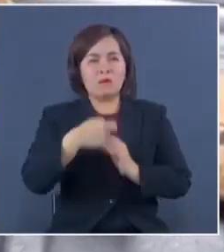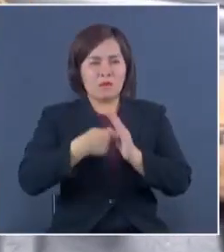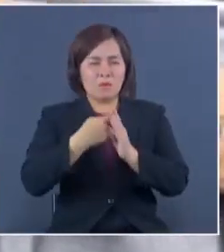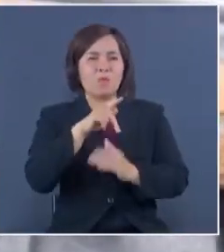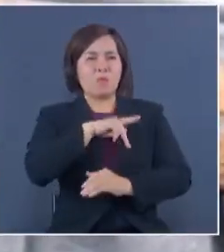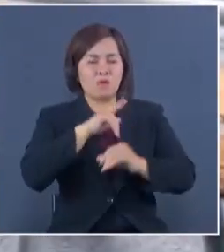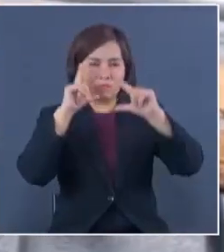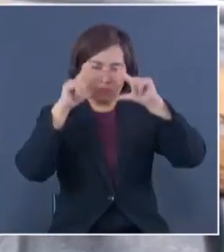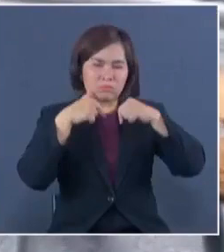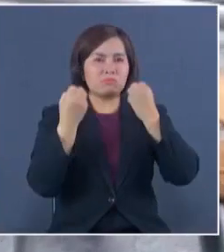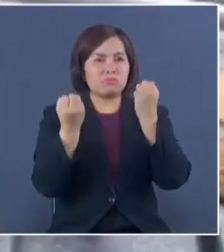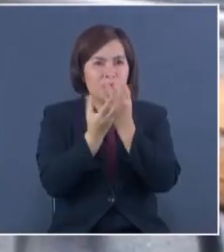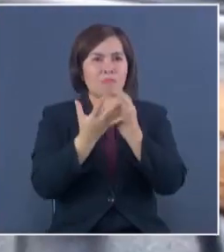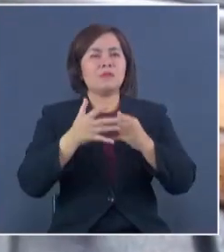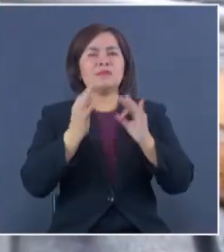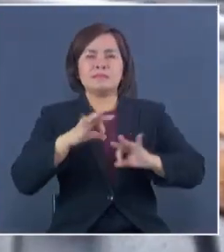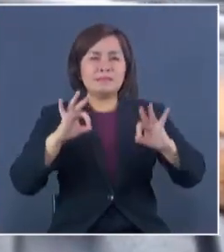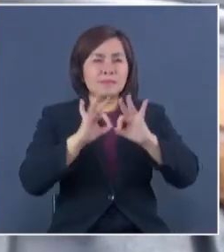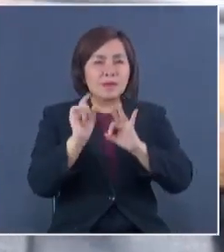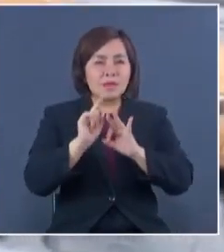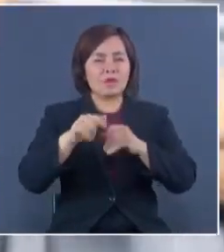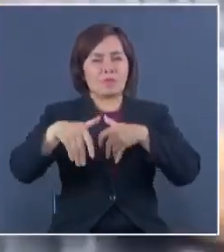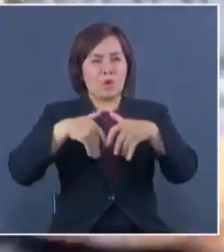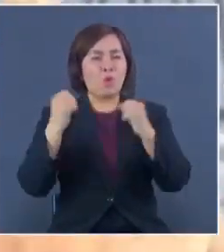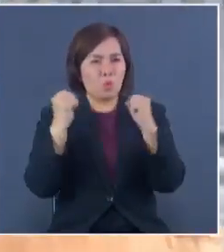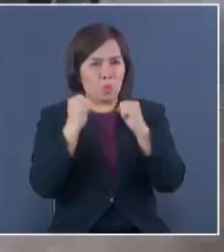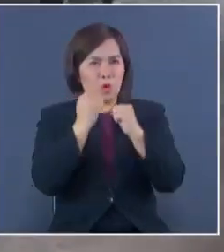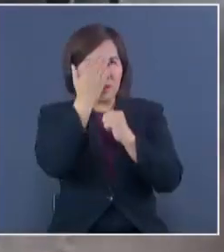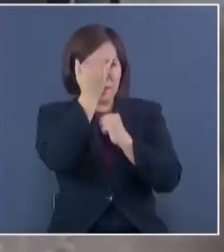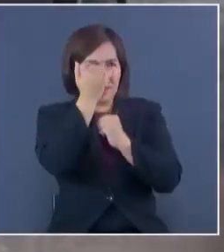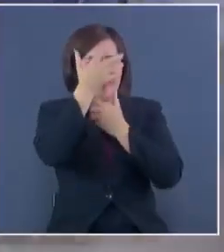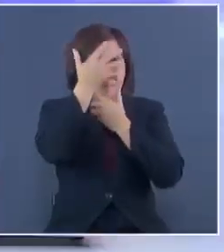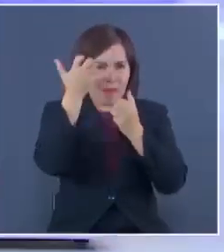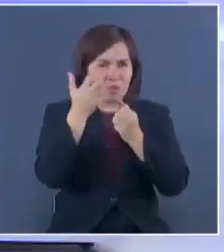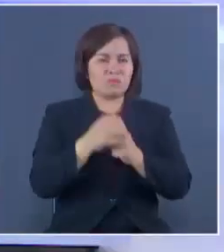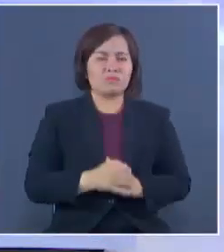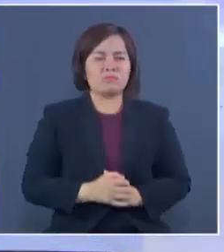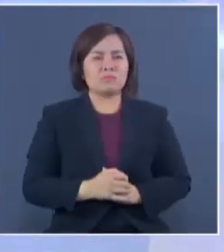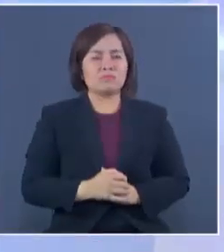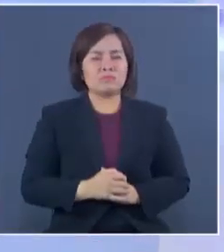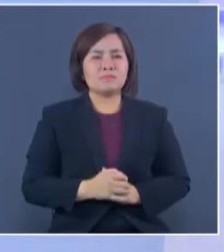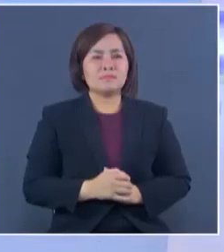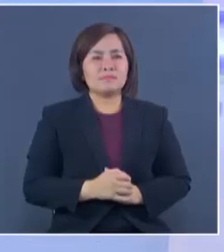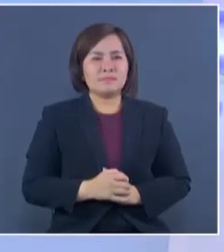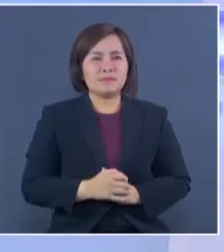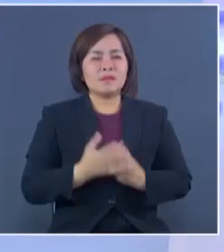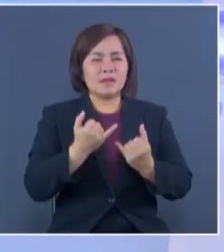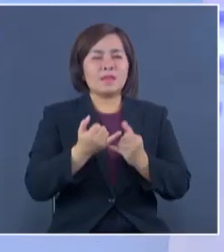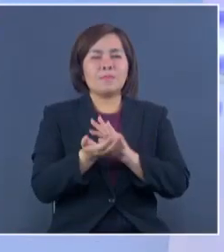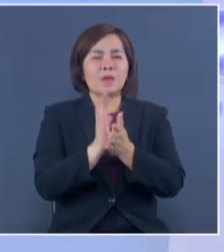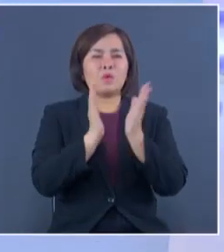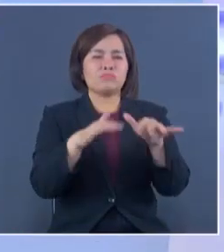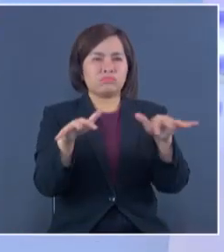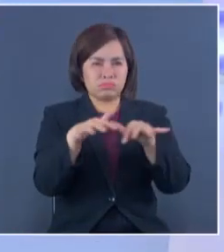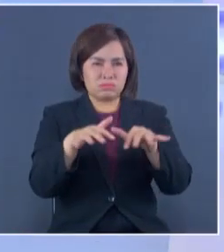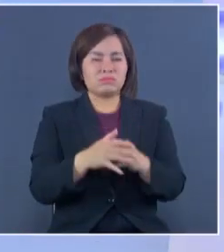าเสื่อมที่สำคัญชาวบ้านเขากลัวด้วยค่ะอย่างกับคนเมาเลยค ่ ะอยู่หน้าร้านแบบนี้ค่ะ เป็นอดีตพระไปแล้วนะฮะ เป็นอดีต ศึก